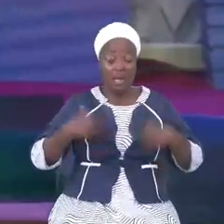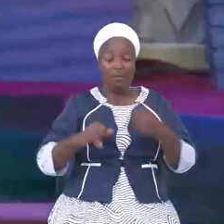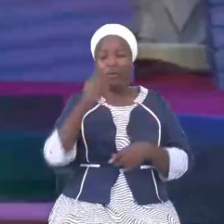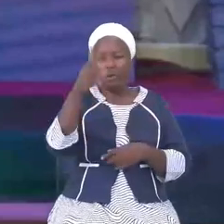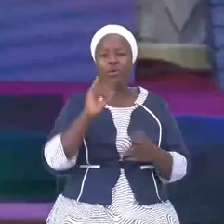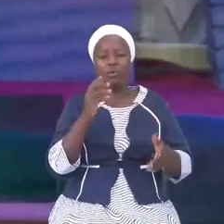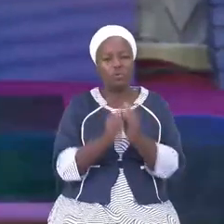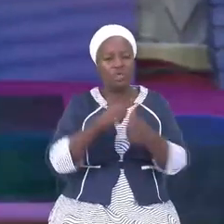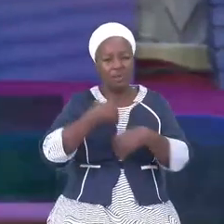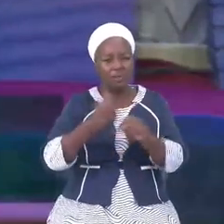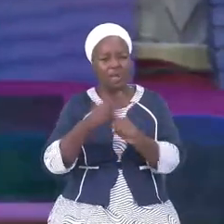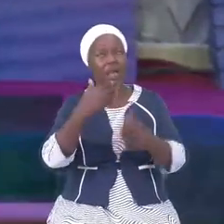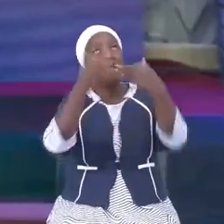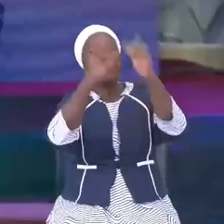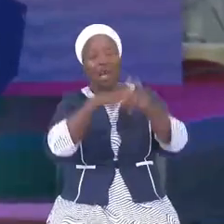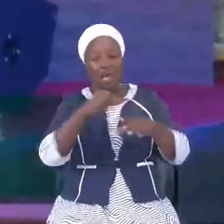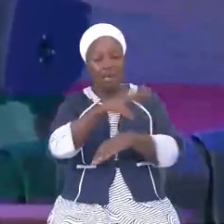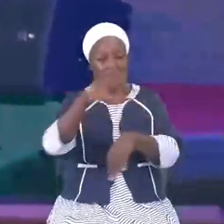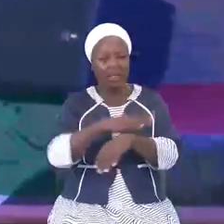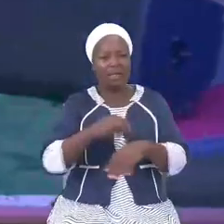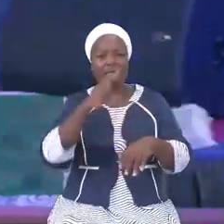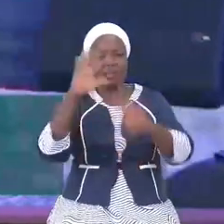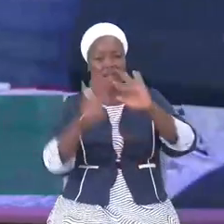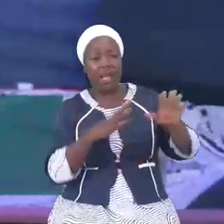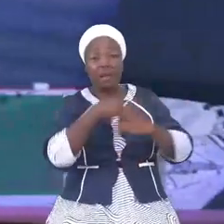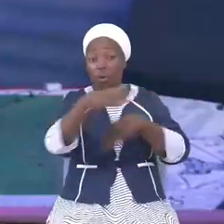la mer et tout ce qui s'y trouve.